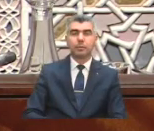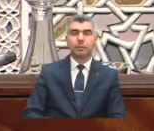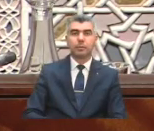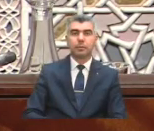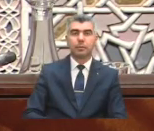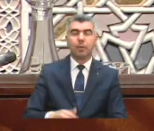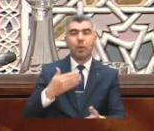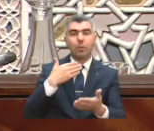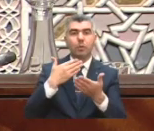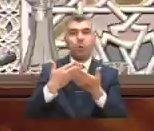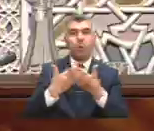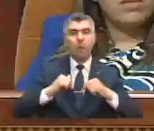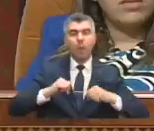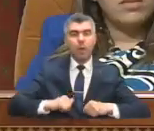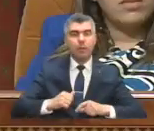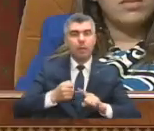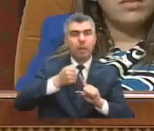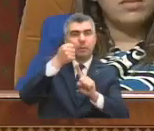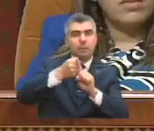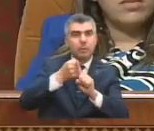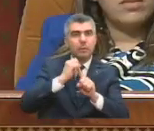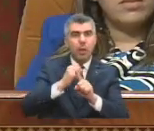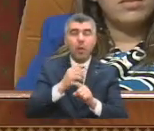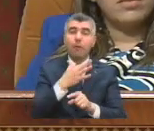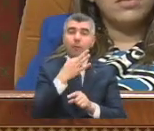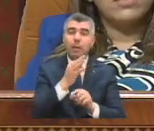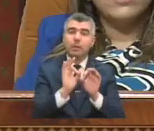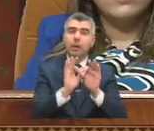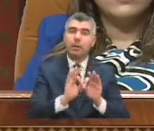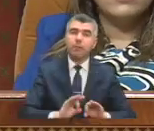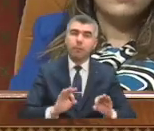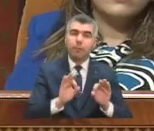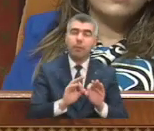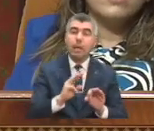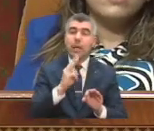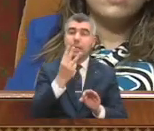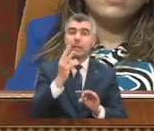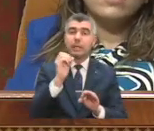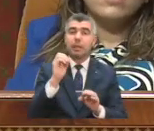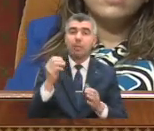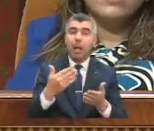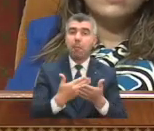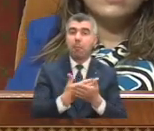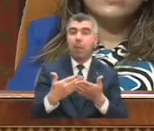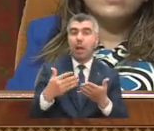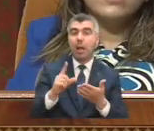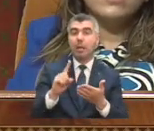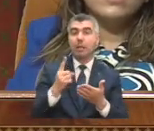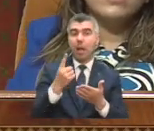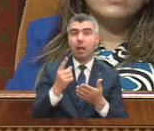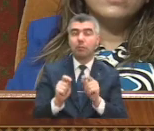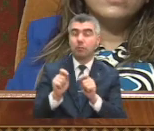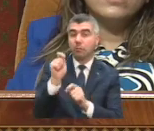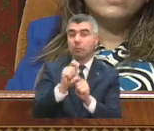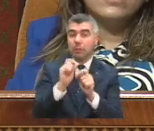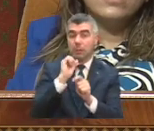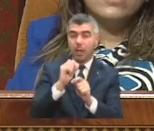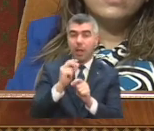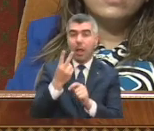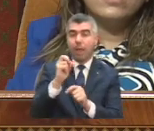شكرا سيدة الوزيرة على مجهوداتكم، فماشي من السهل انكم تأبؤوا 300 مليار درهم للاستثمار العمومي خلال